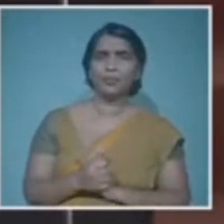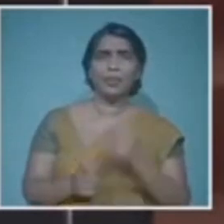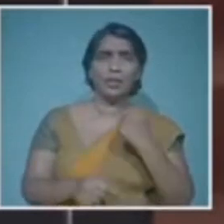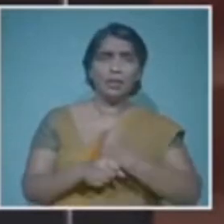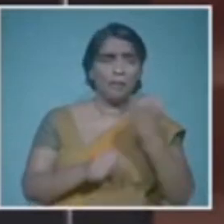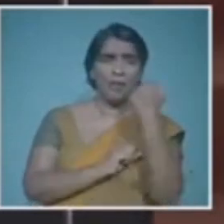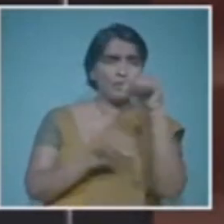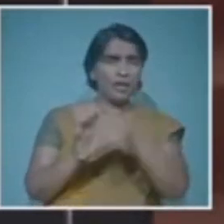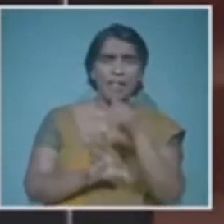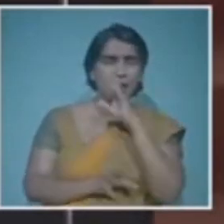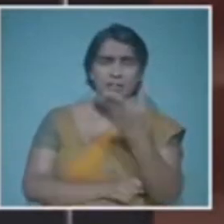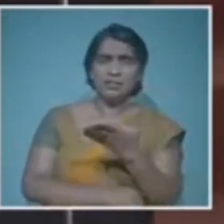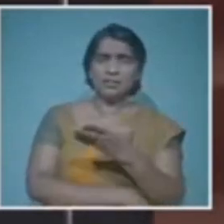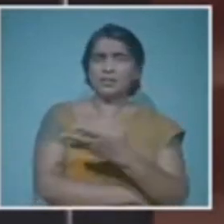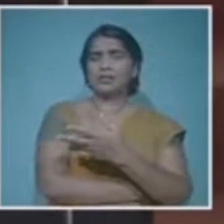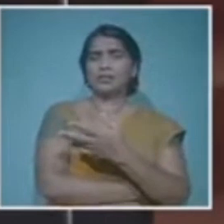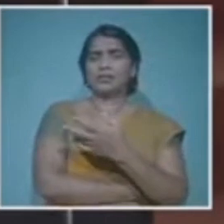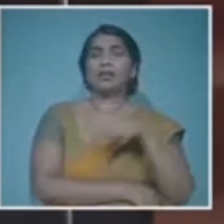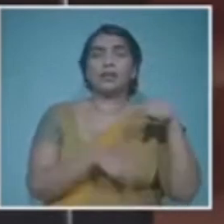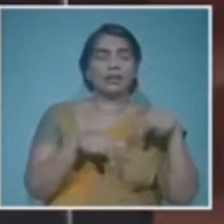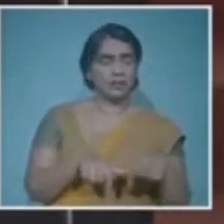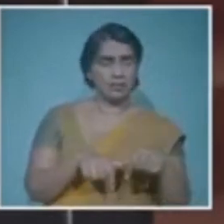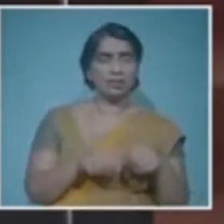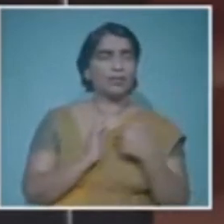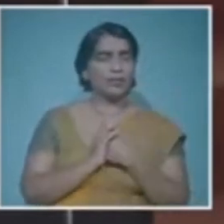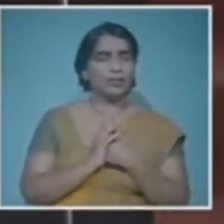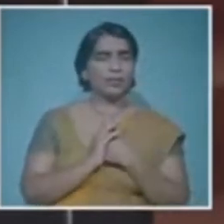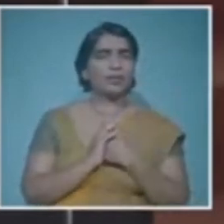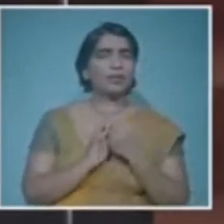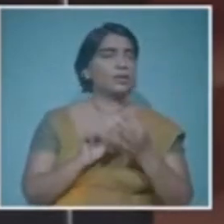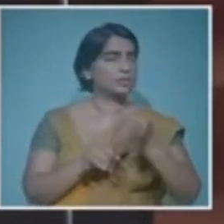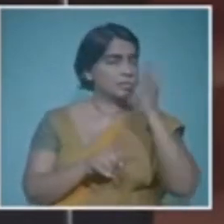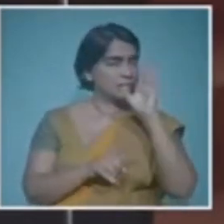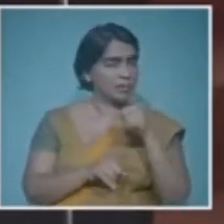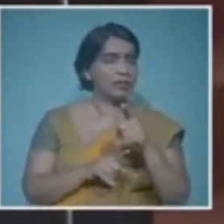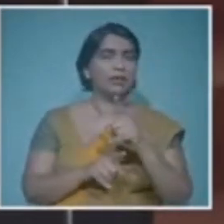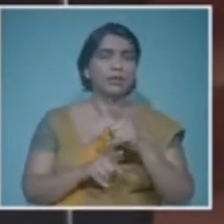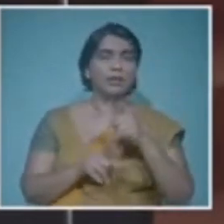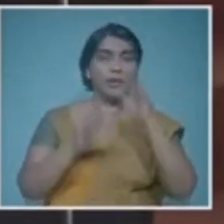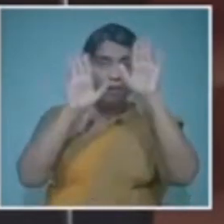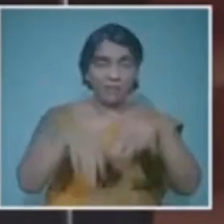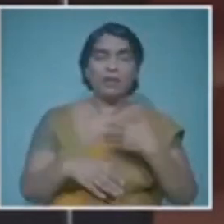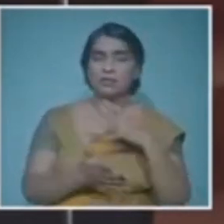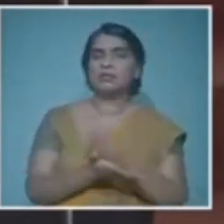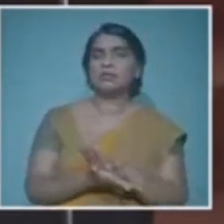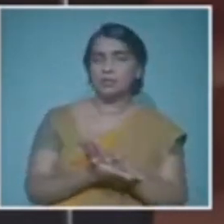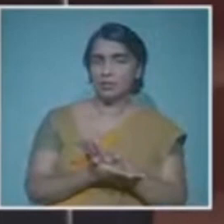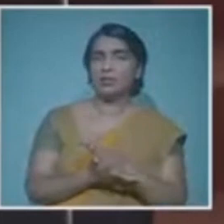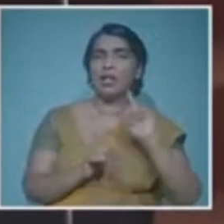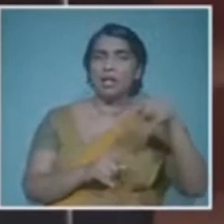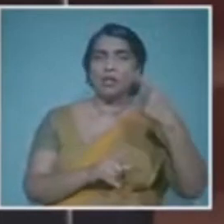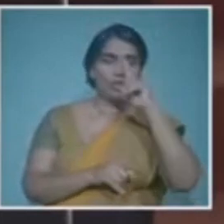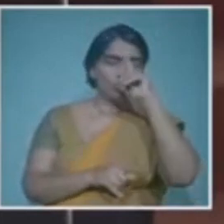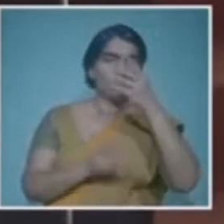ජනතාවට අවස්ථාවක් දෙන්න. මොකද දැන් ගරු අගමැති ගරු ජනාධිපතිතුමා ඉදිරියේම සතුටු වෙනවා. දැන් ලබන සතියේ